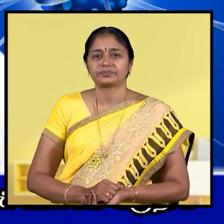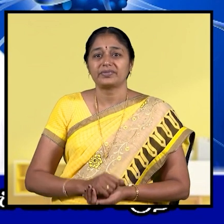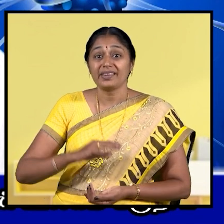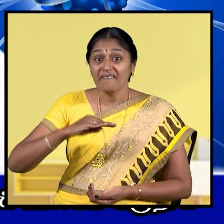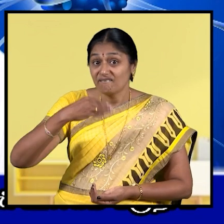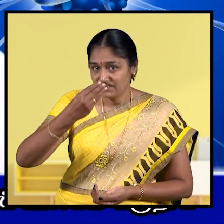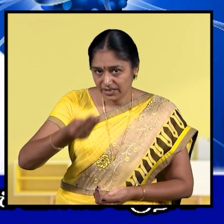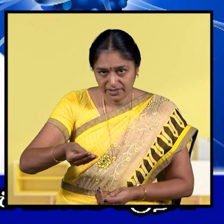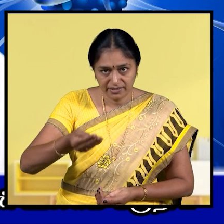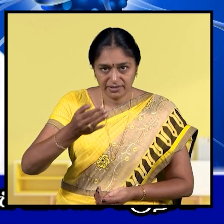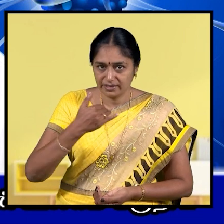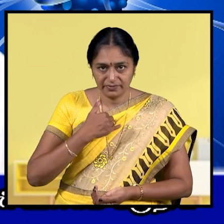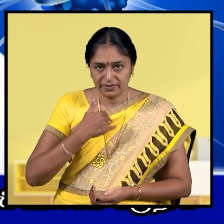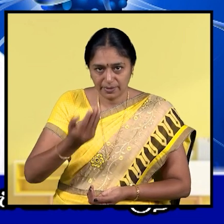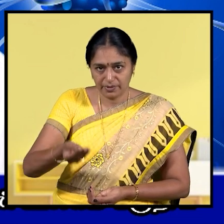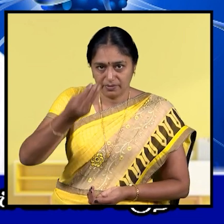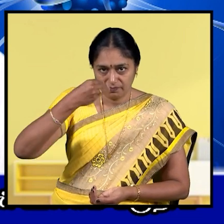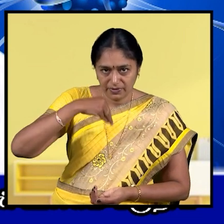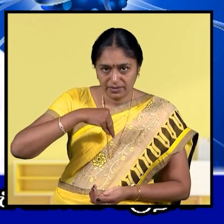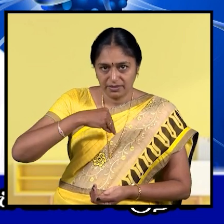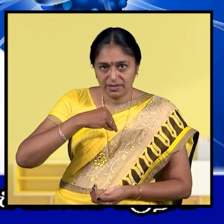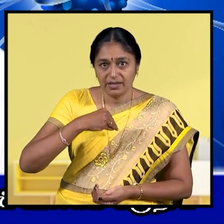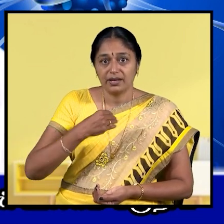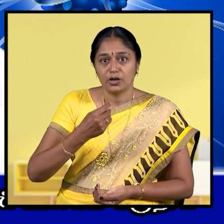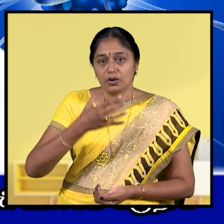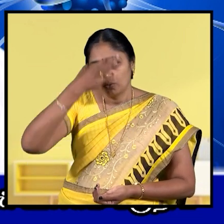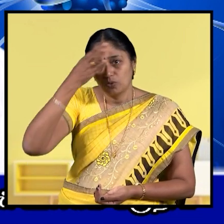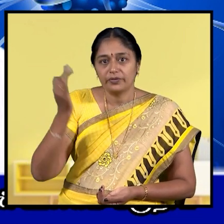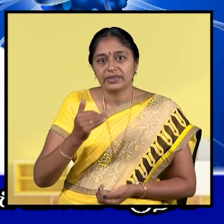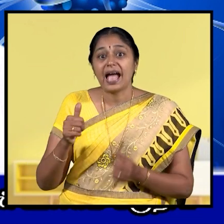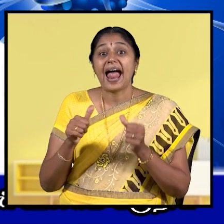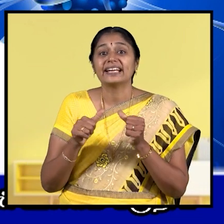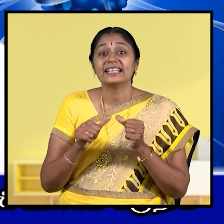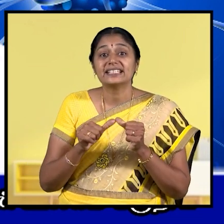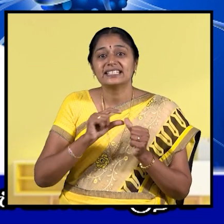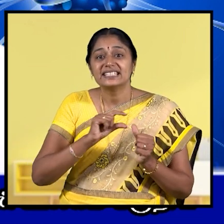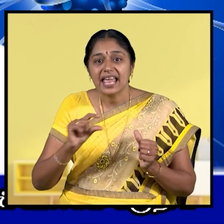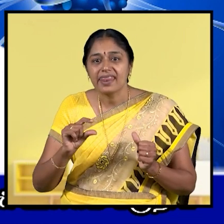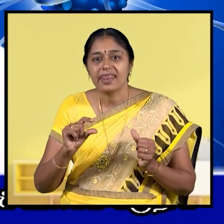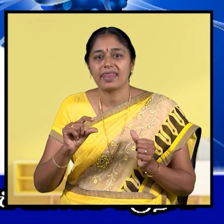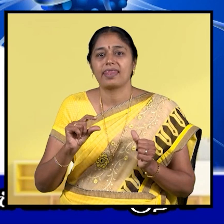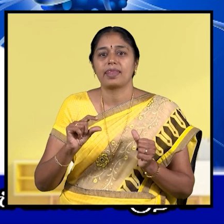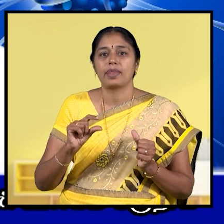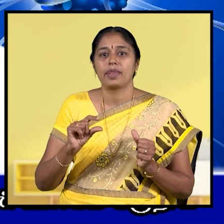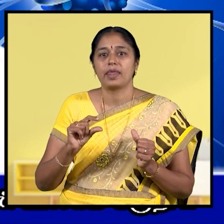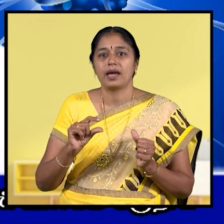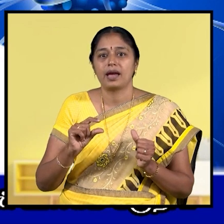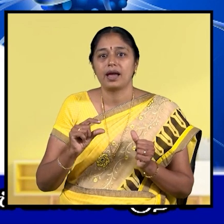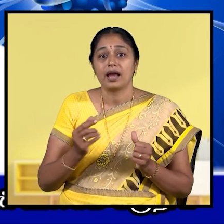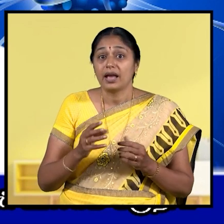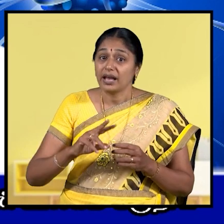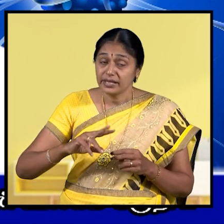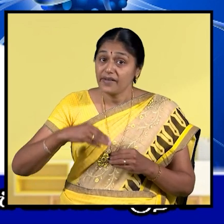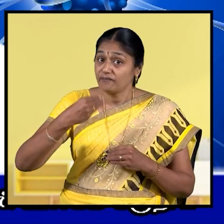வெளியிலிருந்து வந்து நம்மளுக்கு வந்து நோயை மட்டுமே உண்டாக்குனா அது ஆன்டிஜென். இதே வெளியிலிருந்து அந்த நோயை உண்டாக்குற கிருமியை நம்ம தனித்து பிரித்து